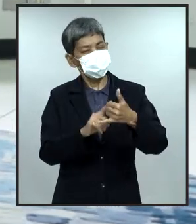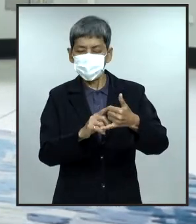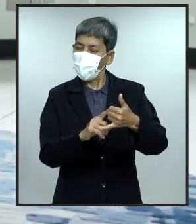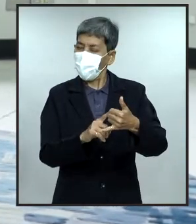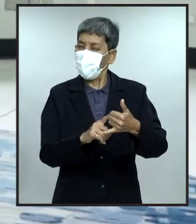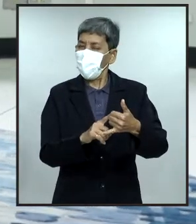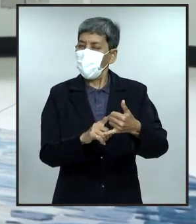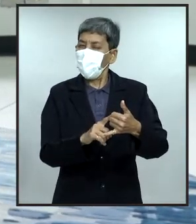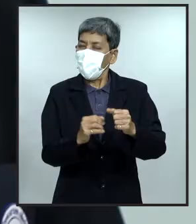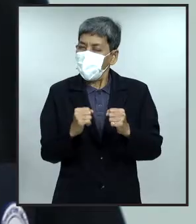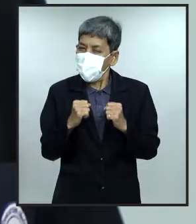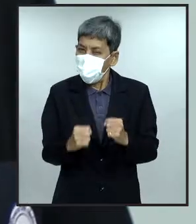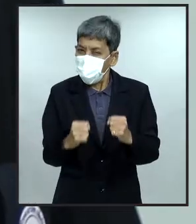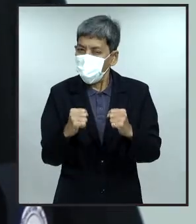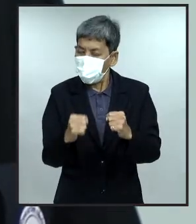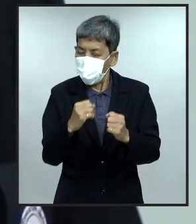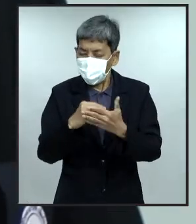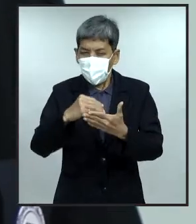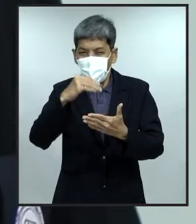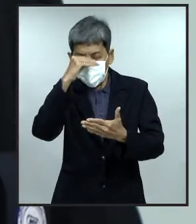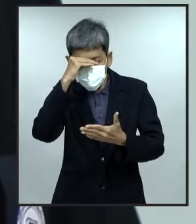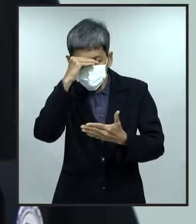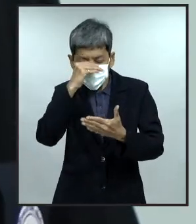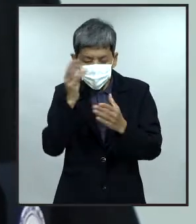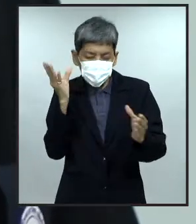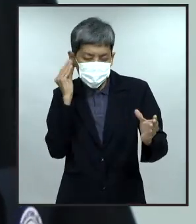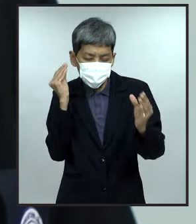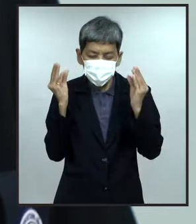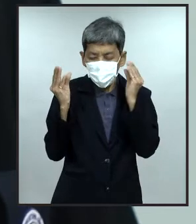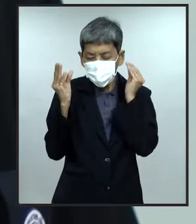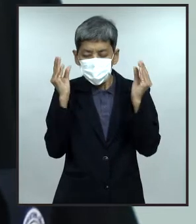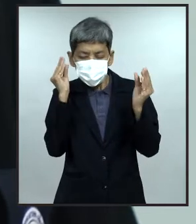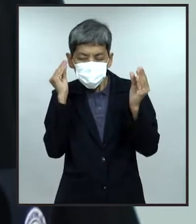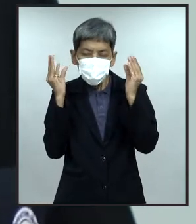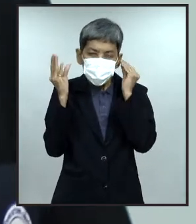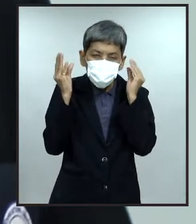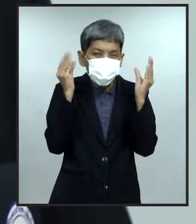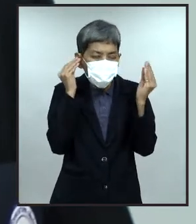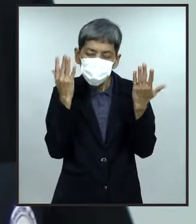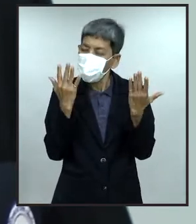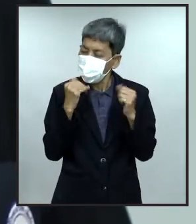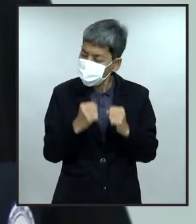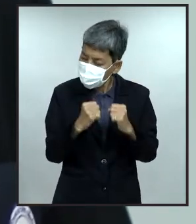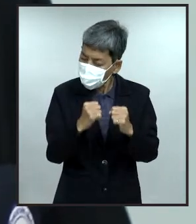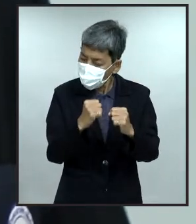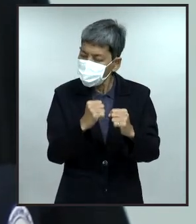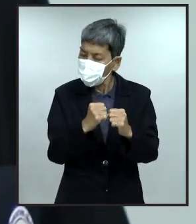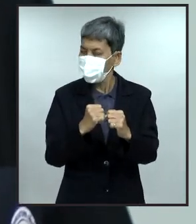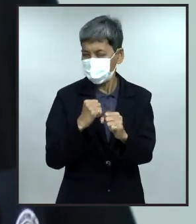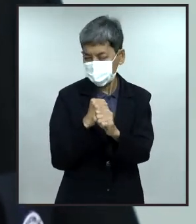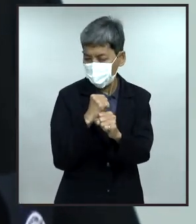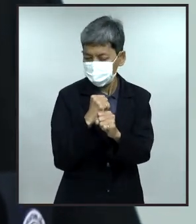พยายามที่จะต้องเรียนหนังสือหรือจะต้องทำในสิ่งที่เขาจะต้องท